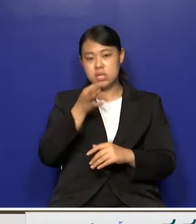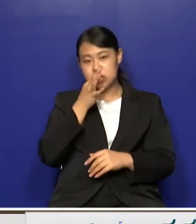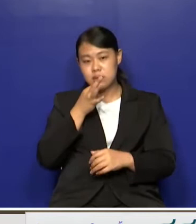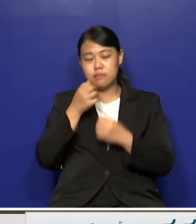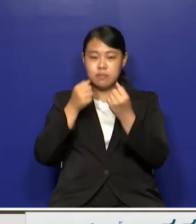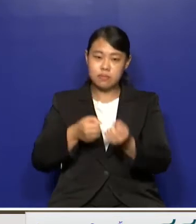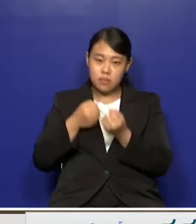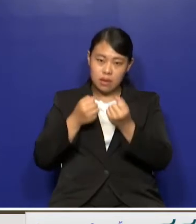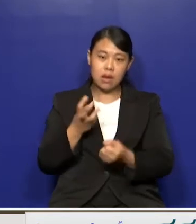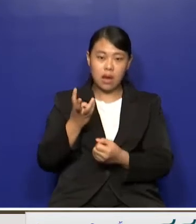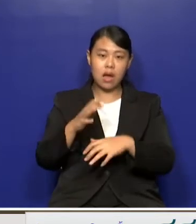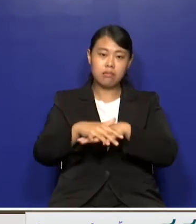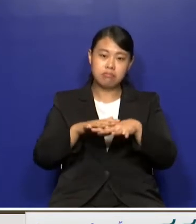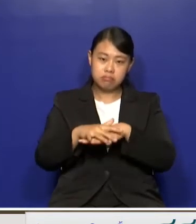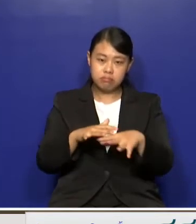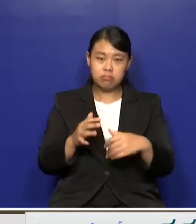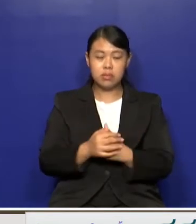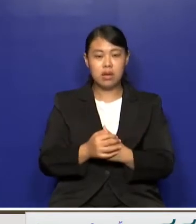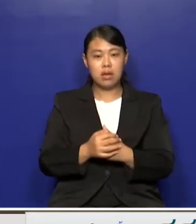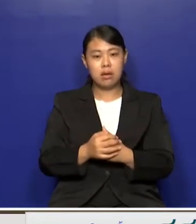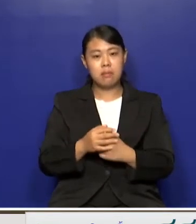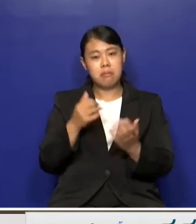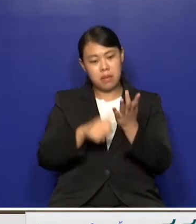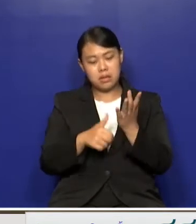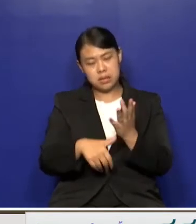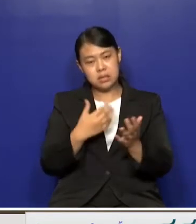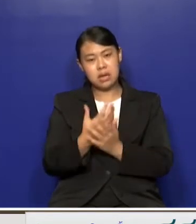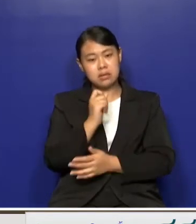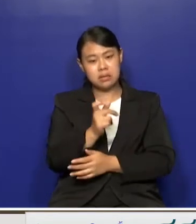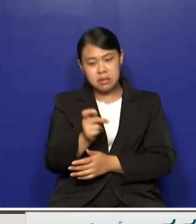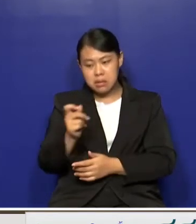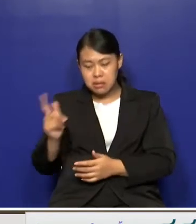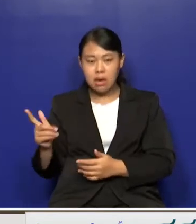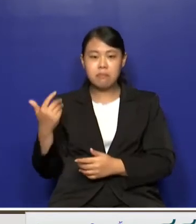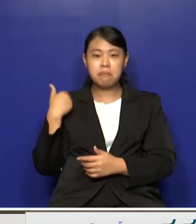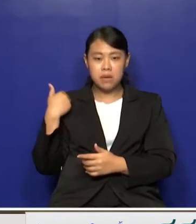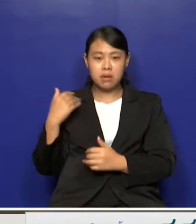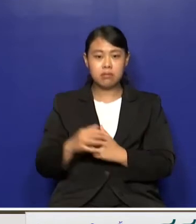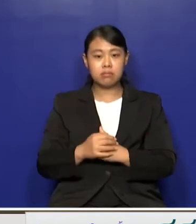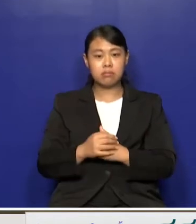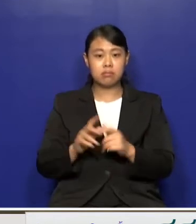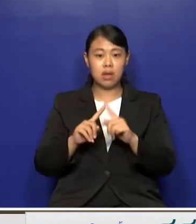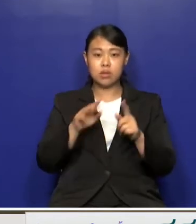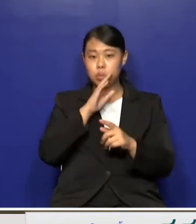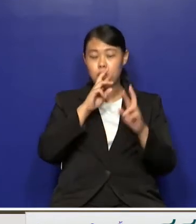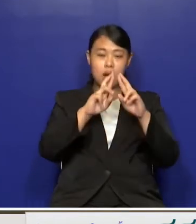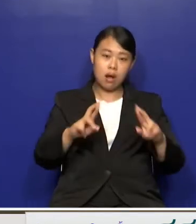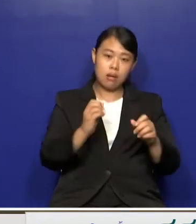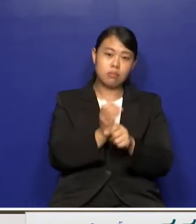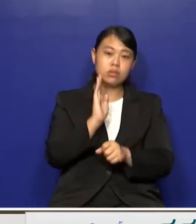กจะเสยประสีรอเลื่อนลวเรื่อนบรรุงท้องที่ ไม่สามารถจะหคเร Sieg ได้แต่ถาหางลานหนสันบังชาต